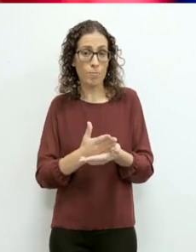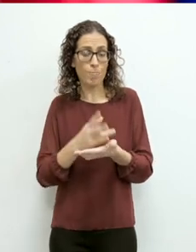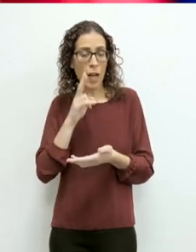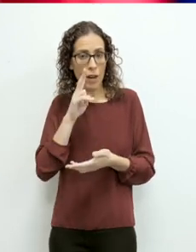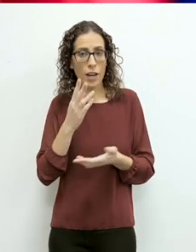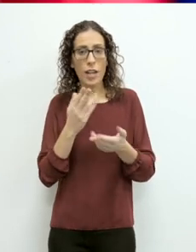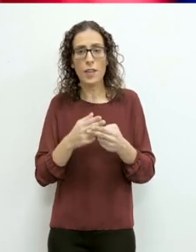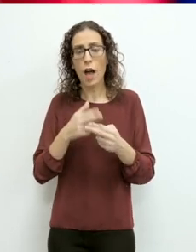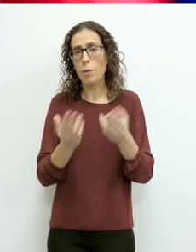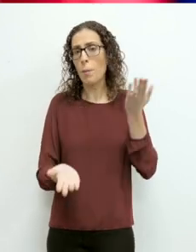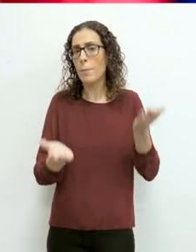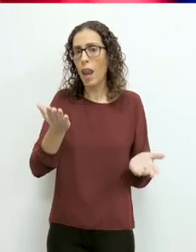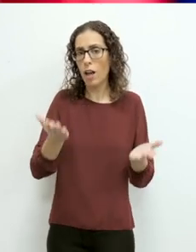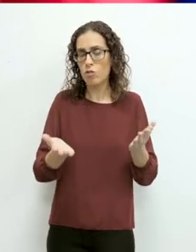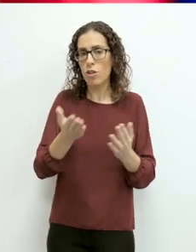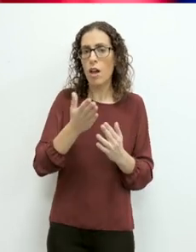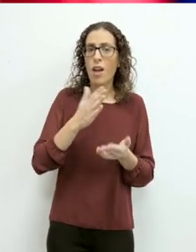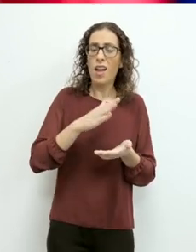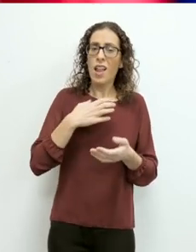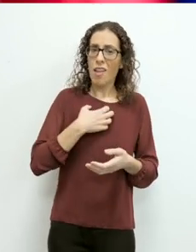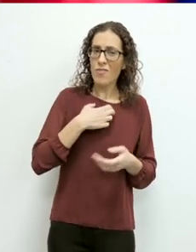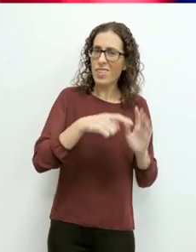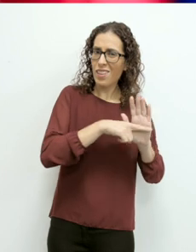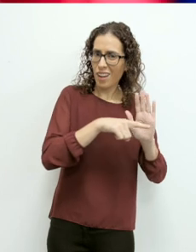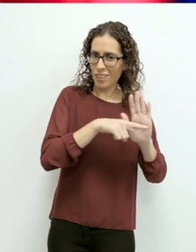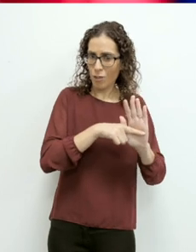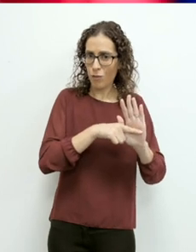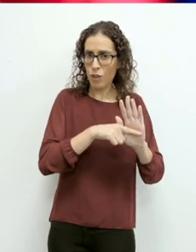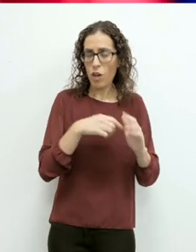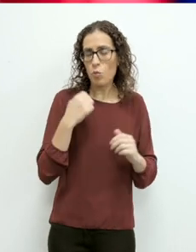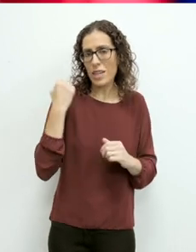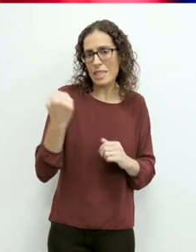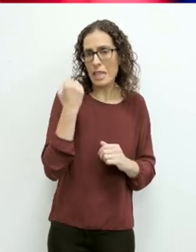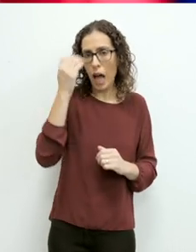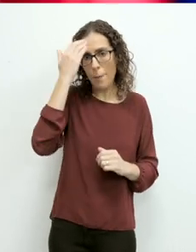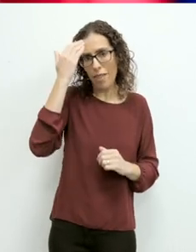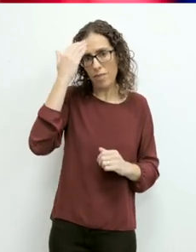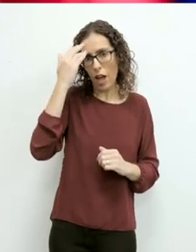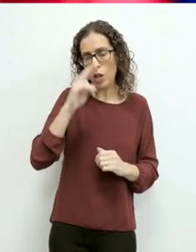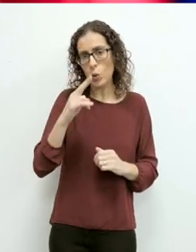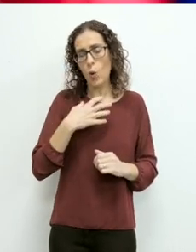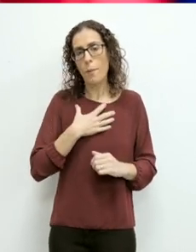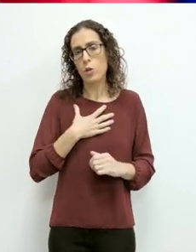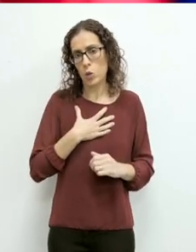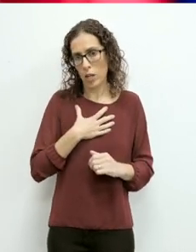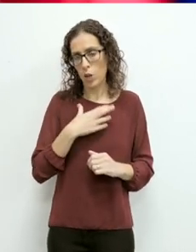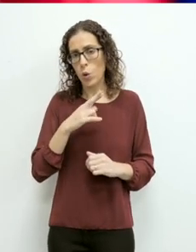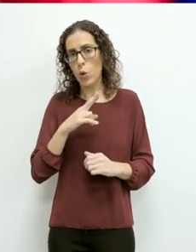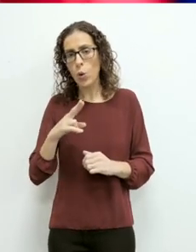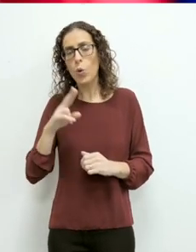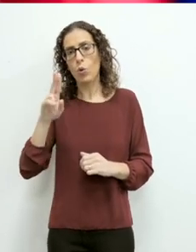-insinbu l-bilanċ li jnaqqas kem jistajkun l-effetti negattivi fuq s-sakha mentali u emozjonali.